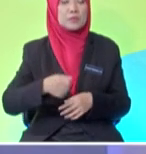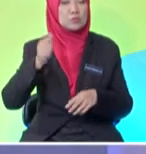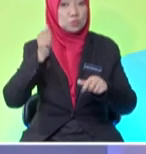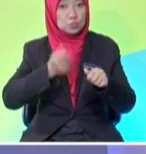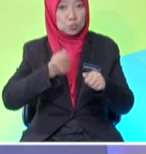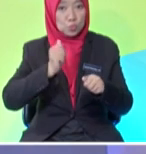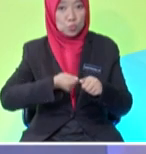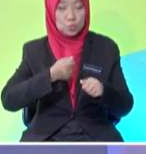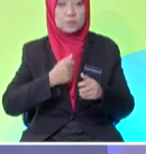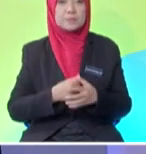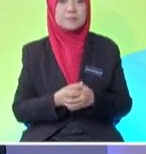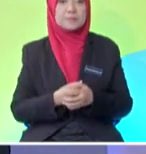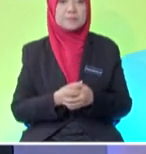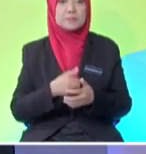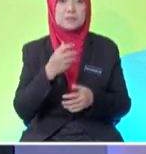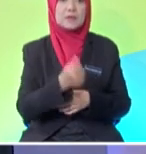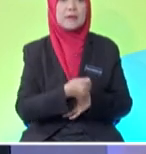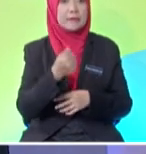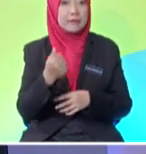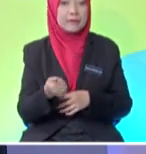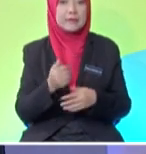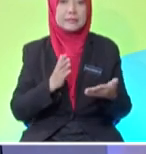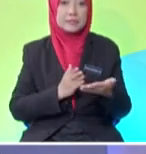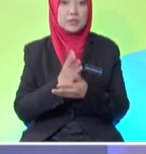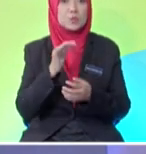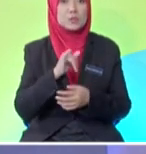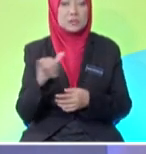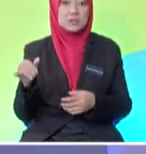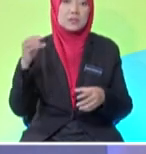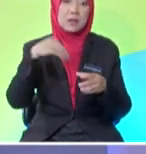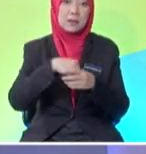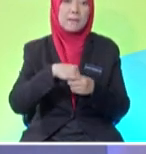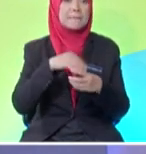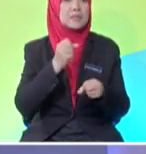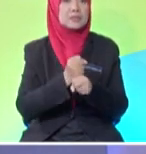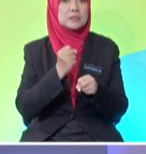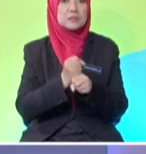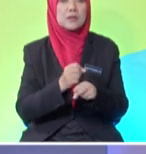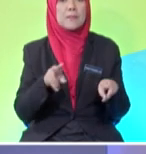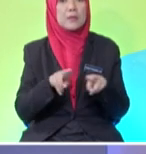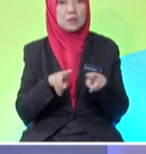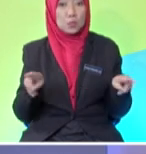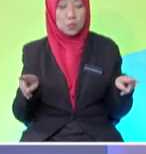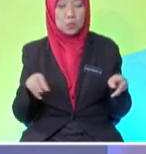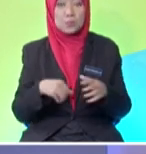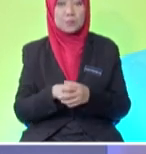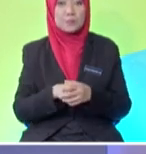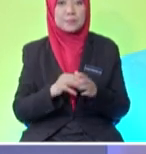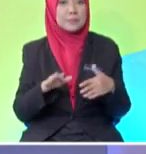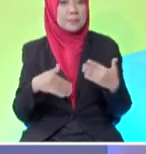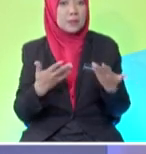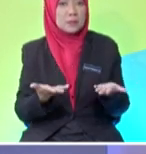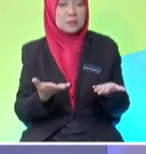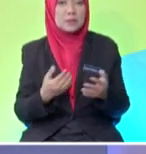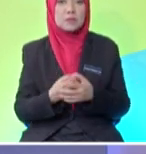Oke kita lihat pada alat yang seterusnya yaitu alat dalam kerja mengukur Oke alat dalam kerja mengukur